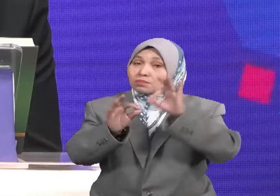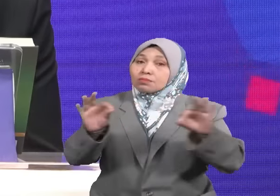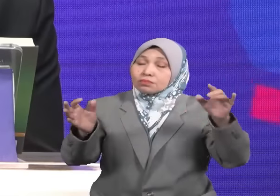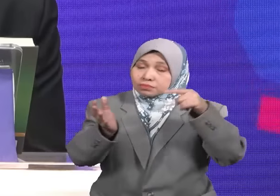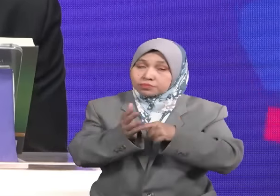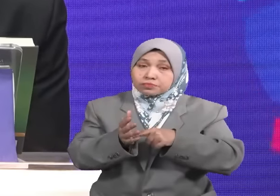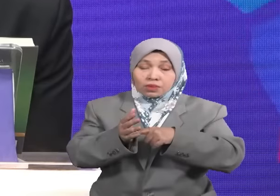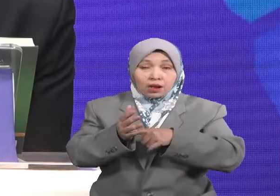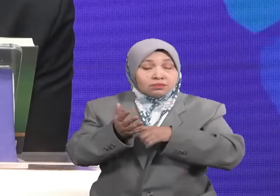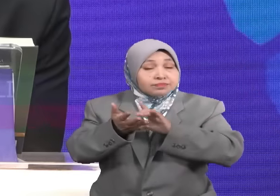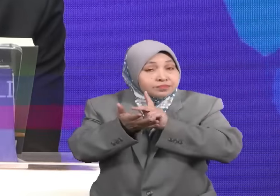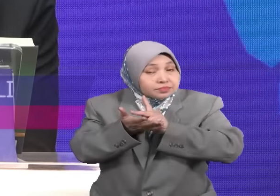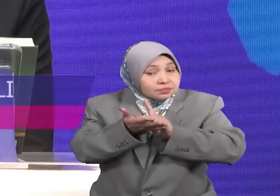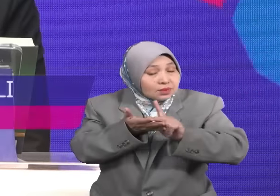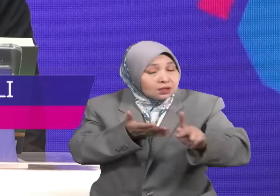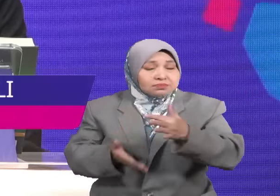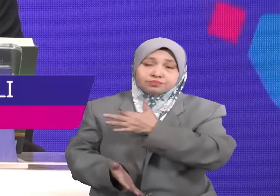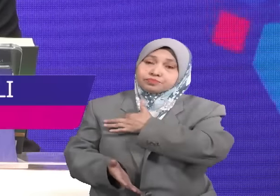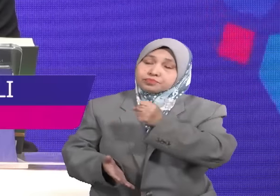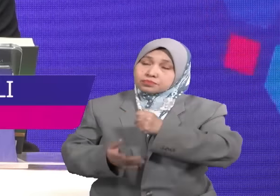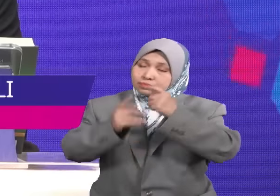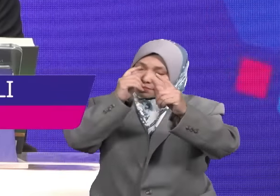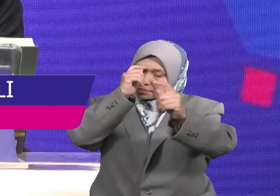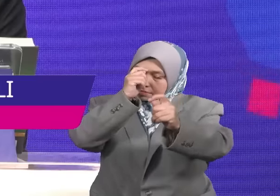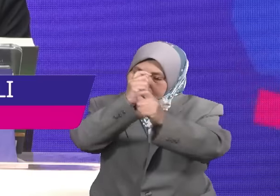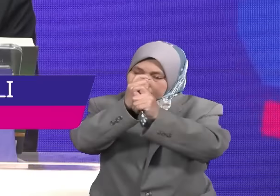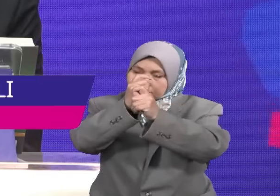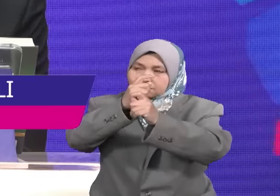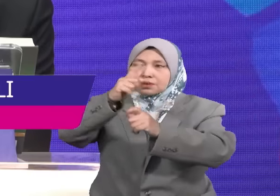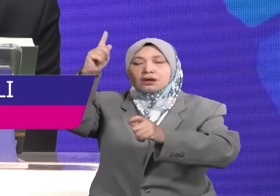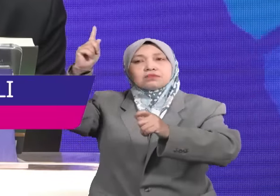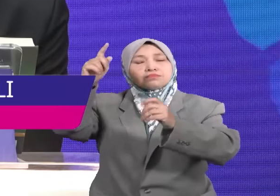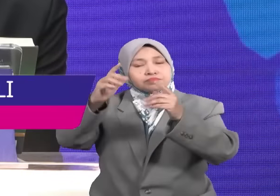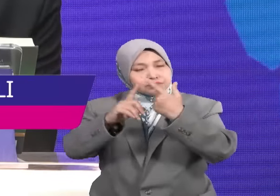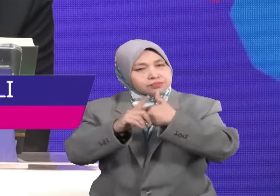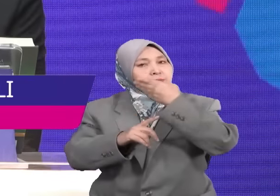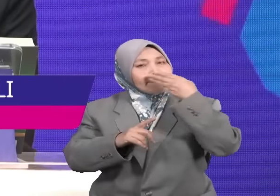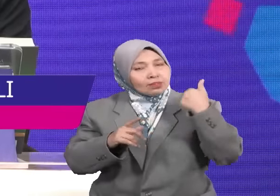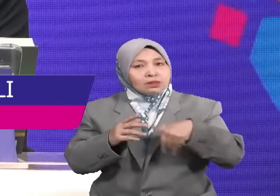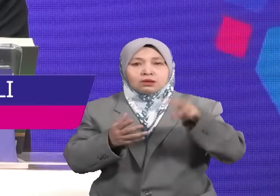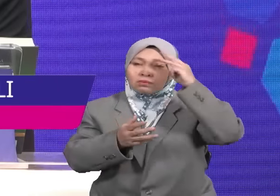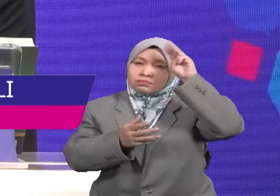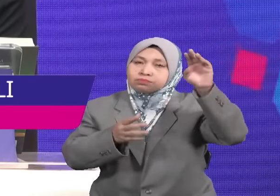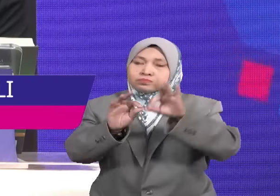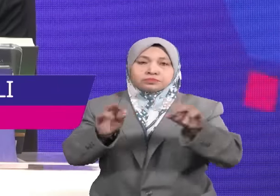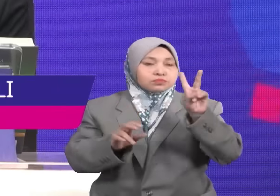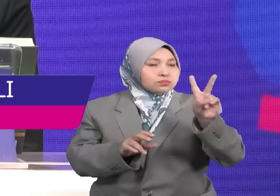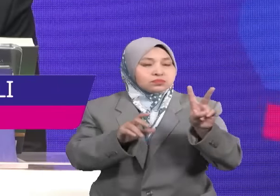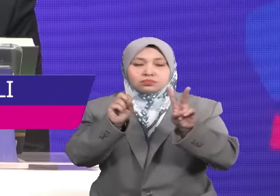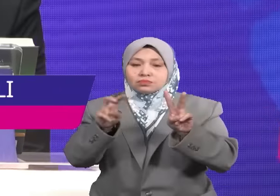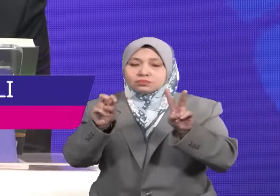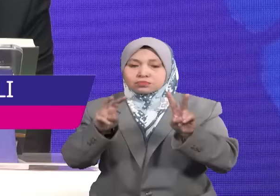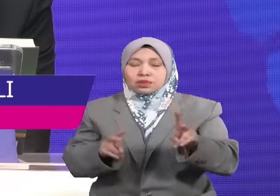untuk memperkemaskan keimanan dan ketakwaan kita dalam bulan Ramadan yang mulia ini. Ayat 212.